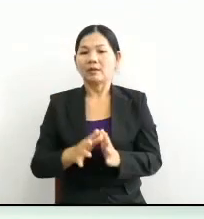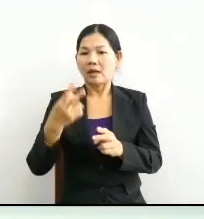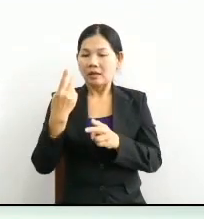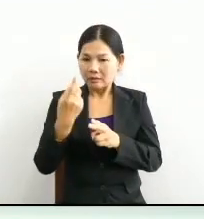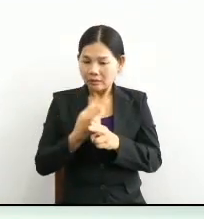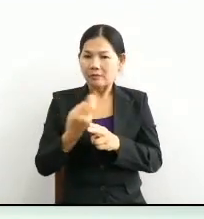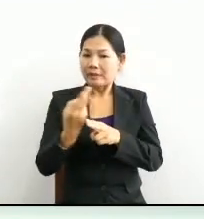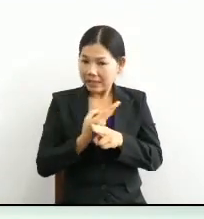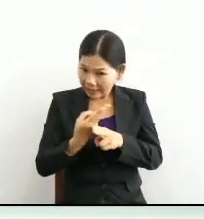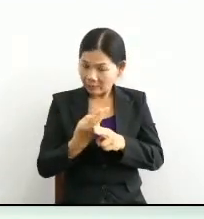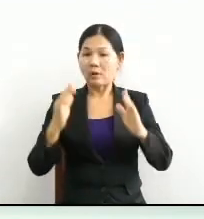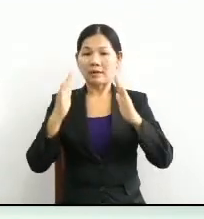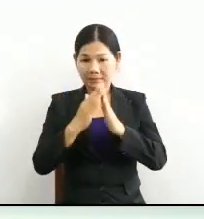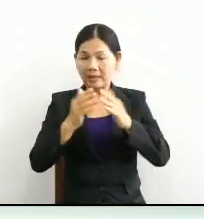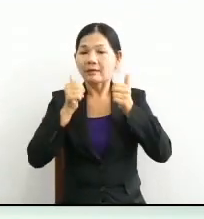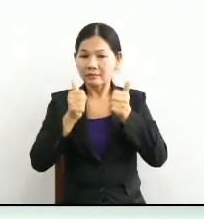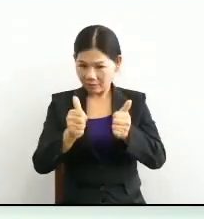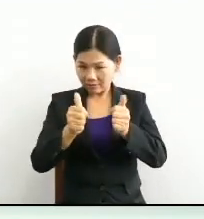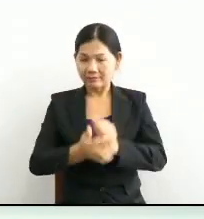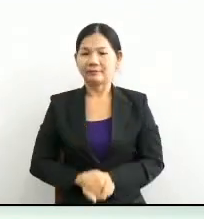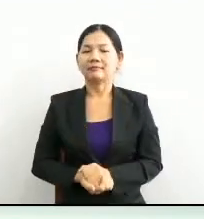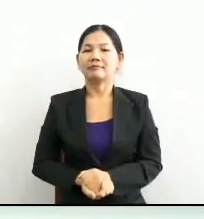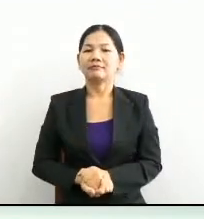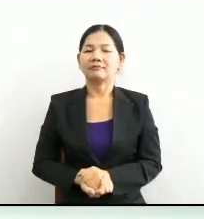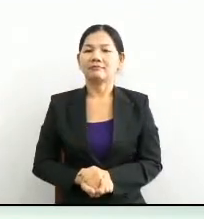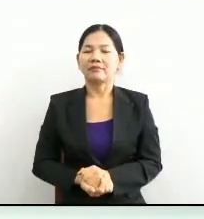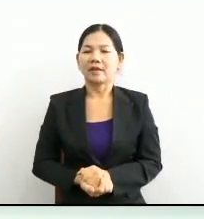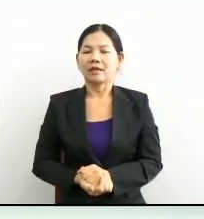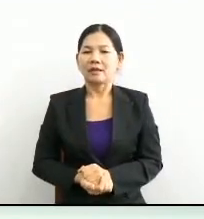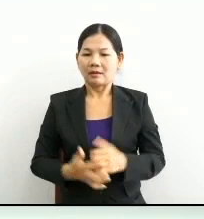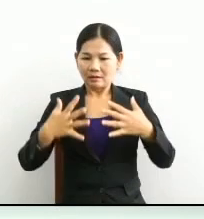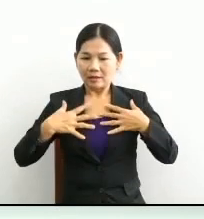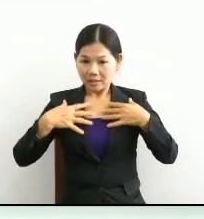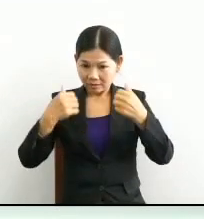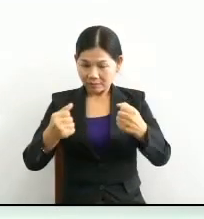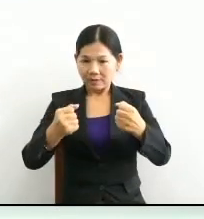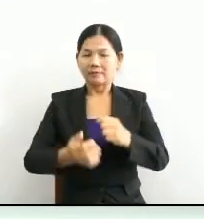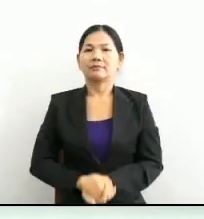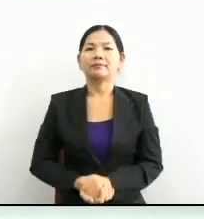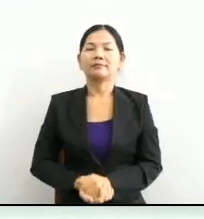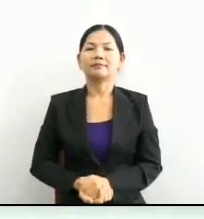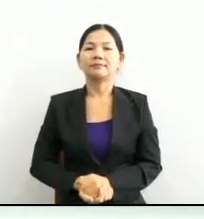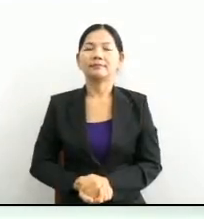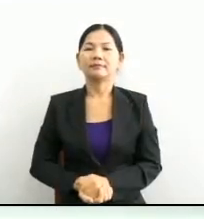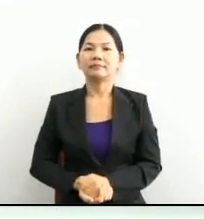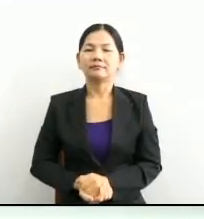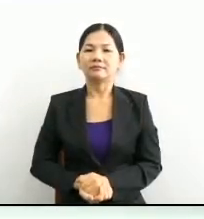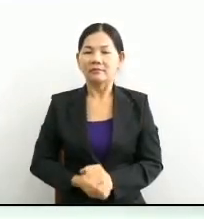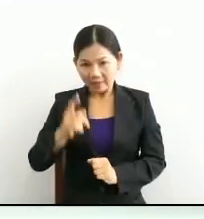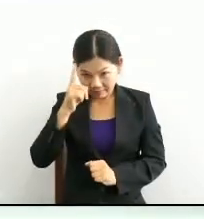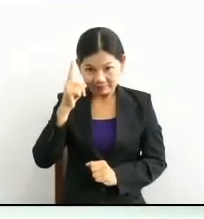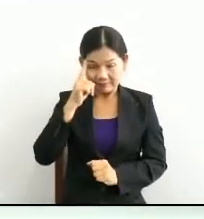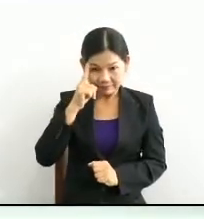quán nợp tè chà cứ lọ mê riêng ca hát ban lọ xâm rạp sổ cọp hiệp nè con ấy chà chẳng con bạn